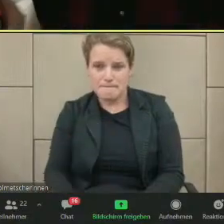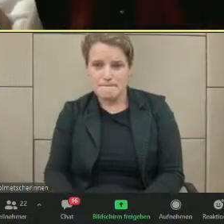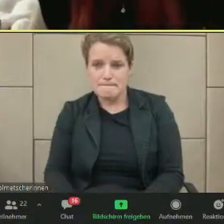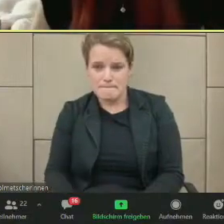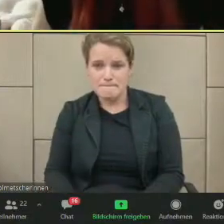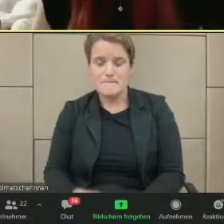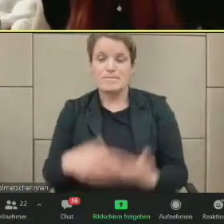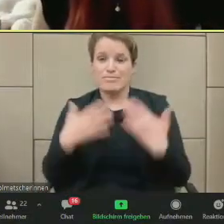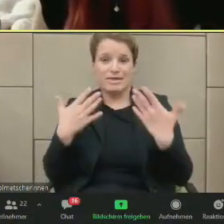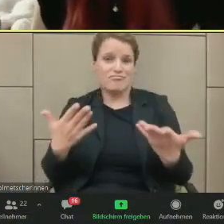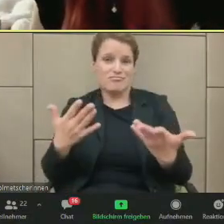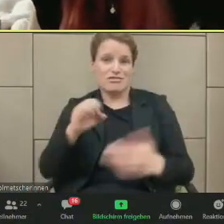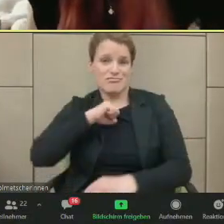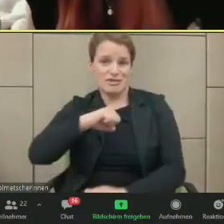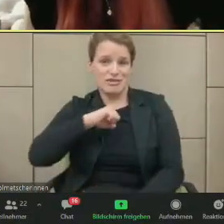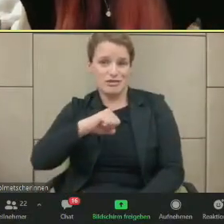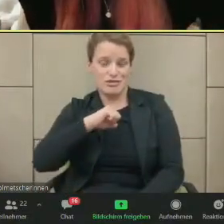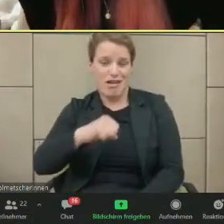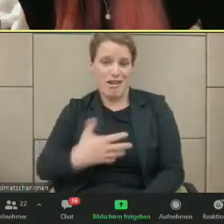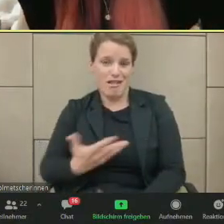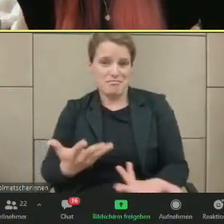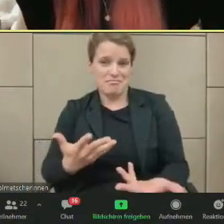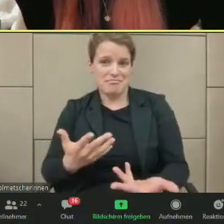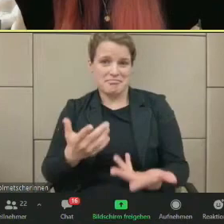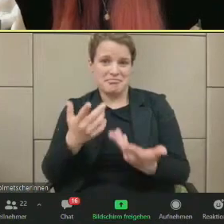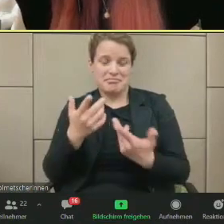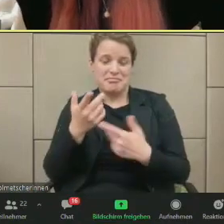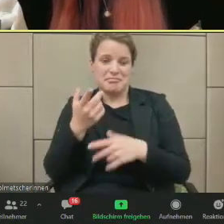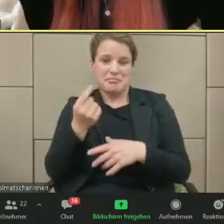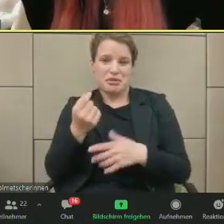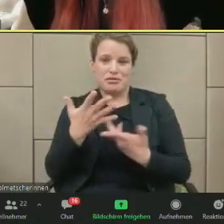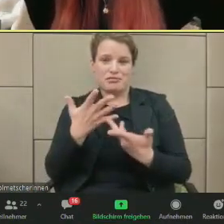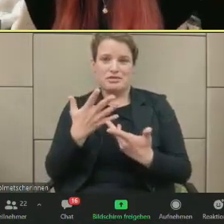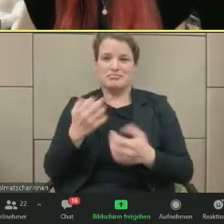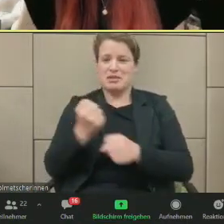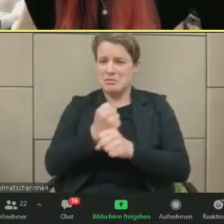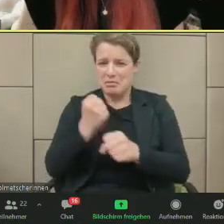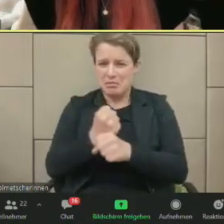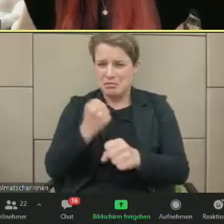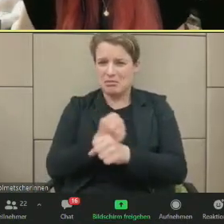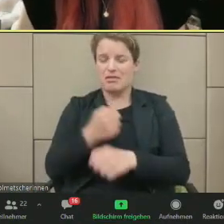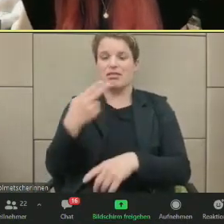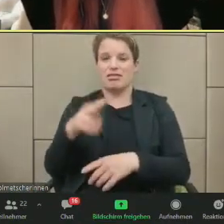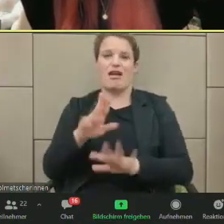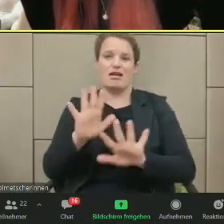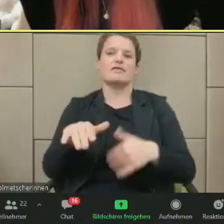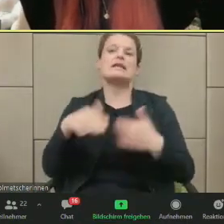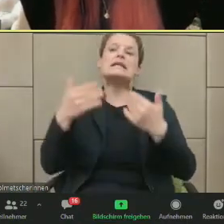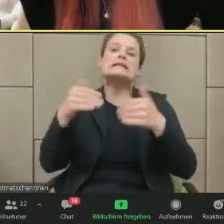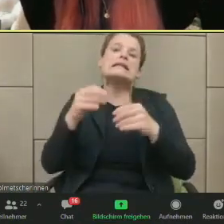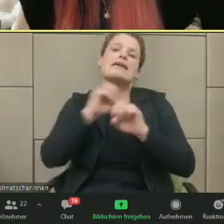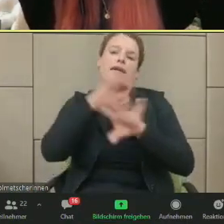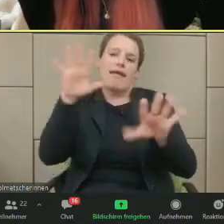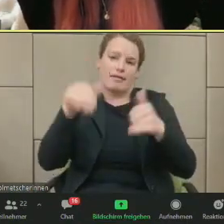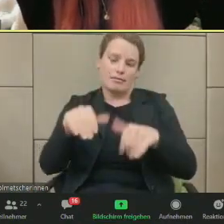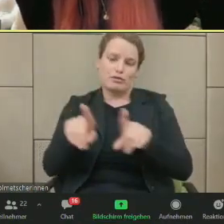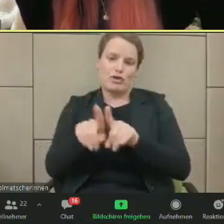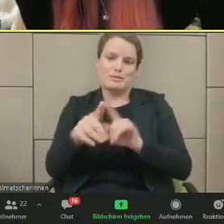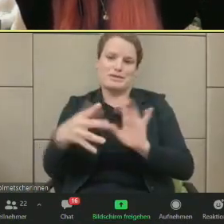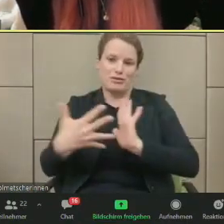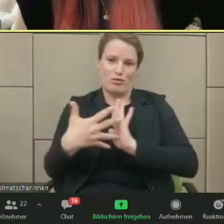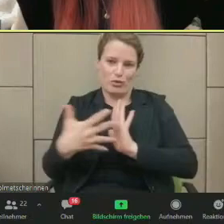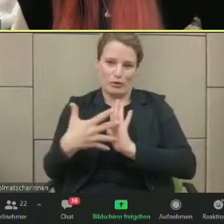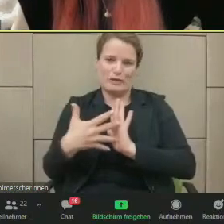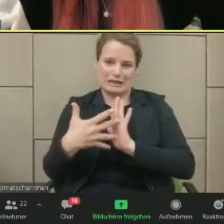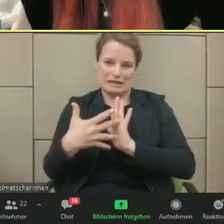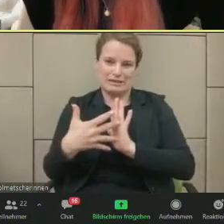Und so schnell geht's eigentlich. Also das ist die ganze Hexerei. Man muss natürlich das immer ein bisschen kontrollieren, weil es kann